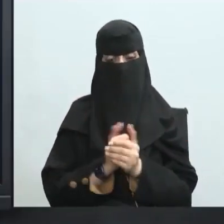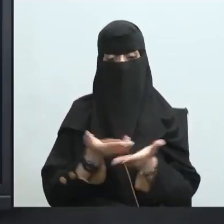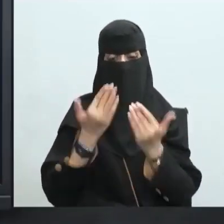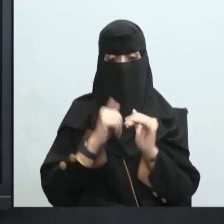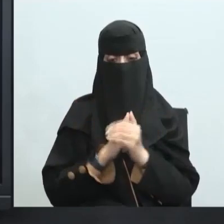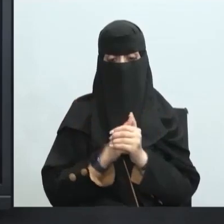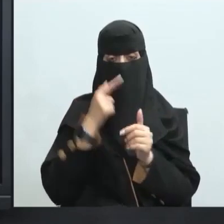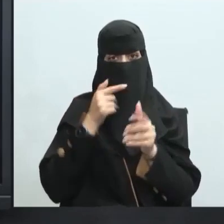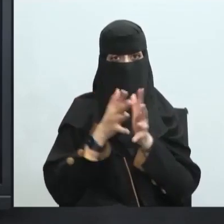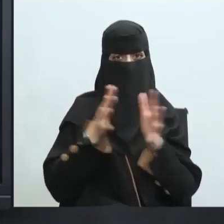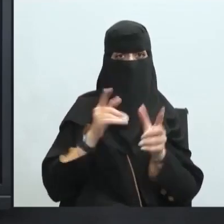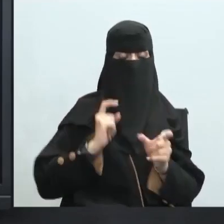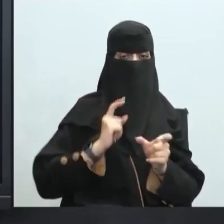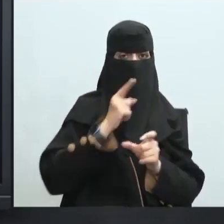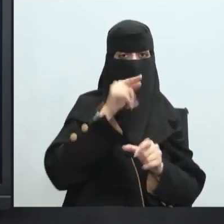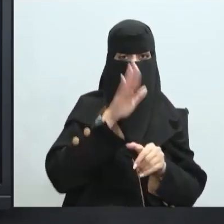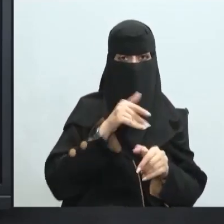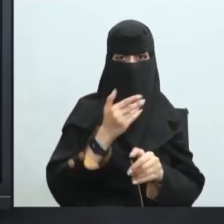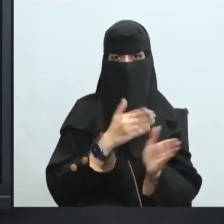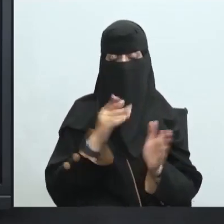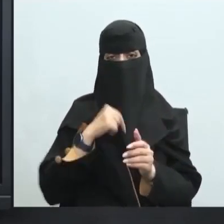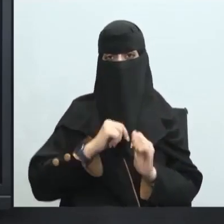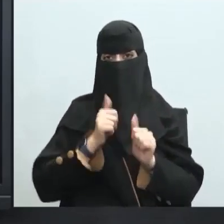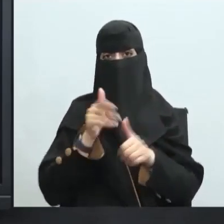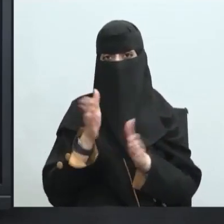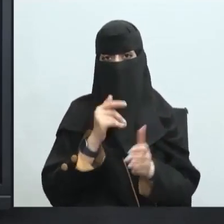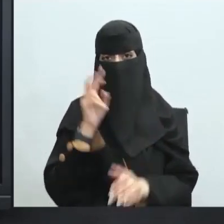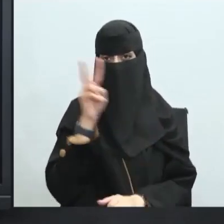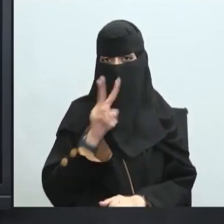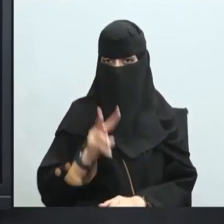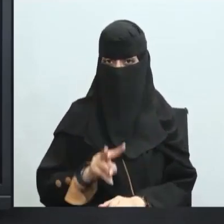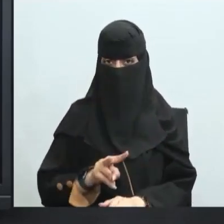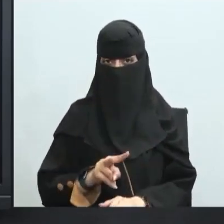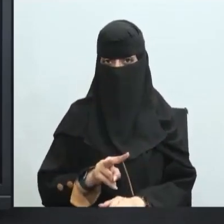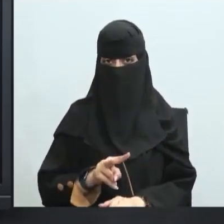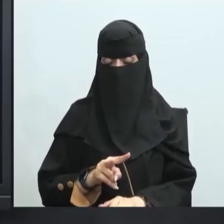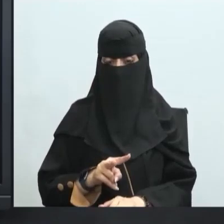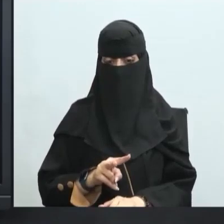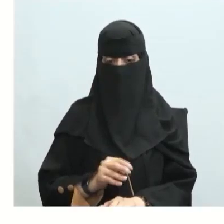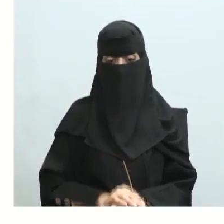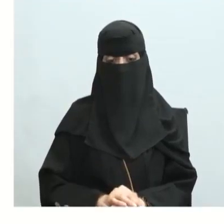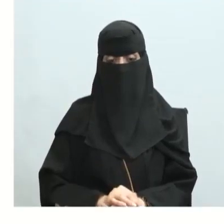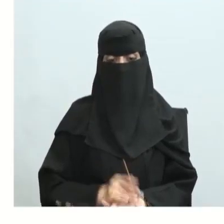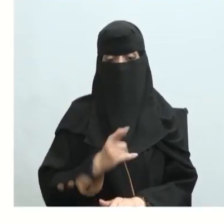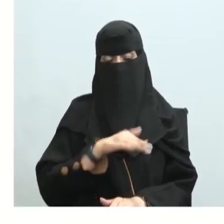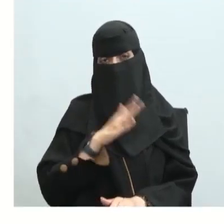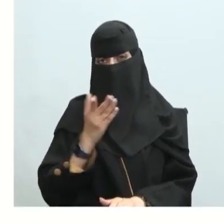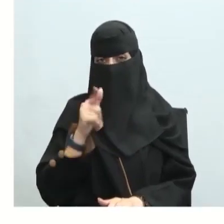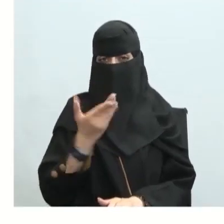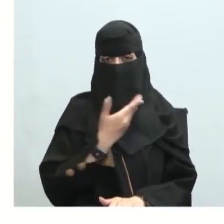من ضمن الالفاظ المؤثره التي بامكانك عند قراءتك يعني تستميل او يعني